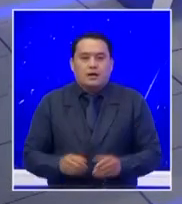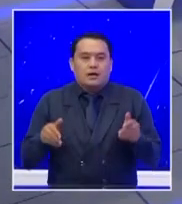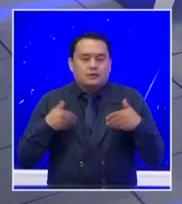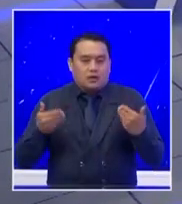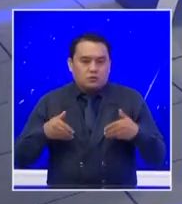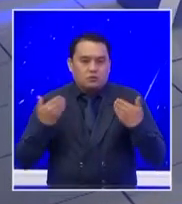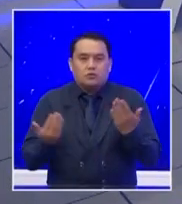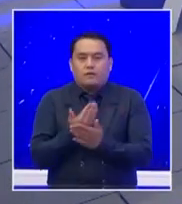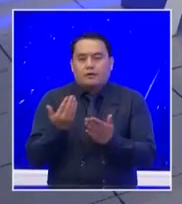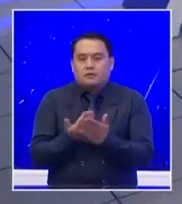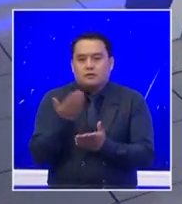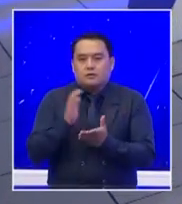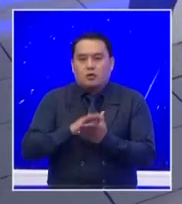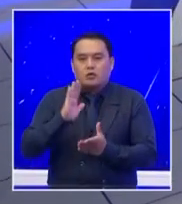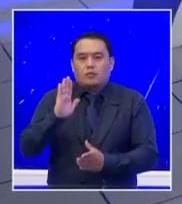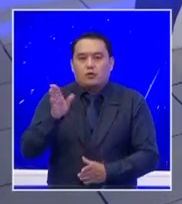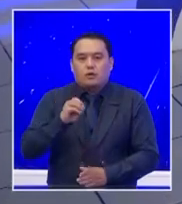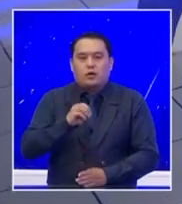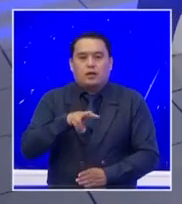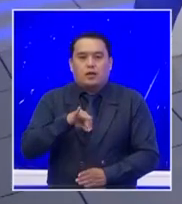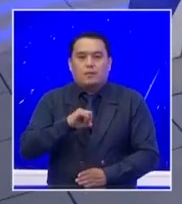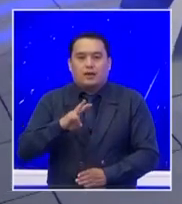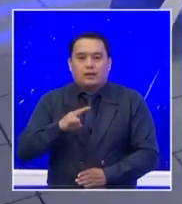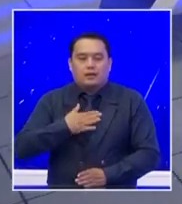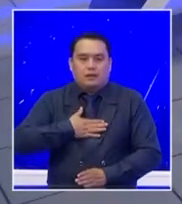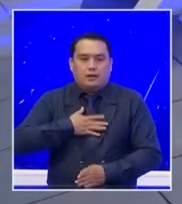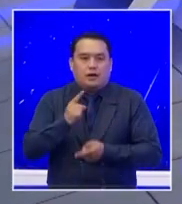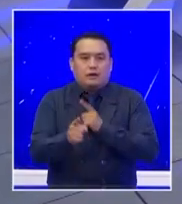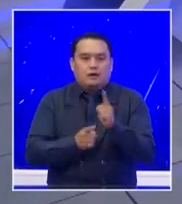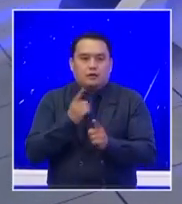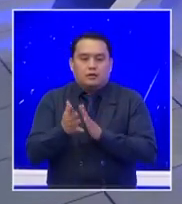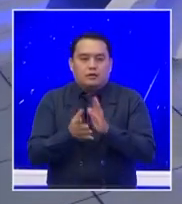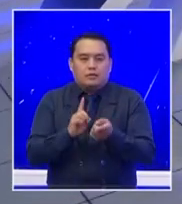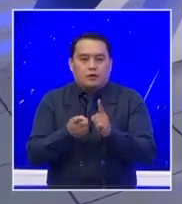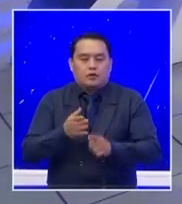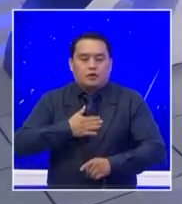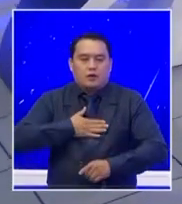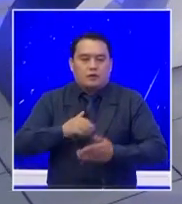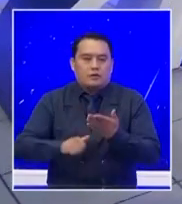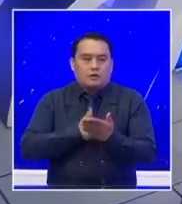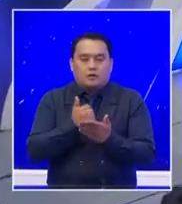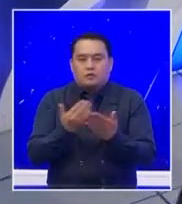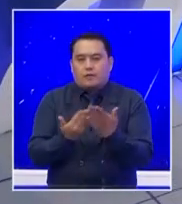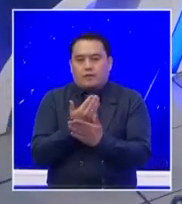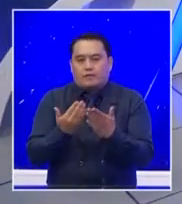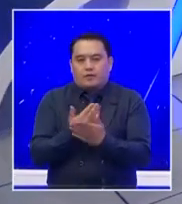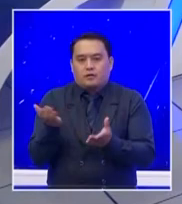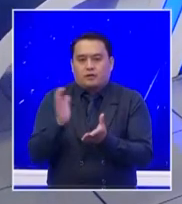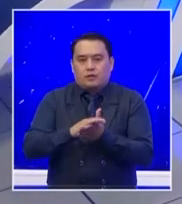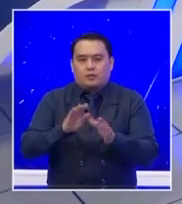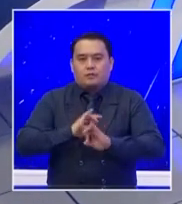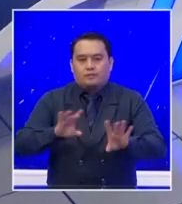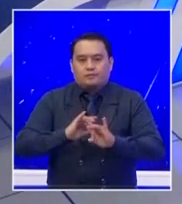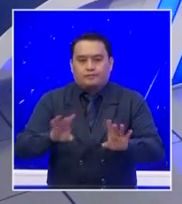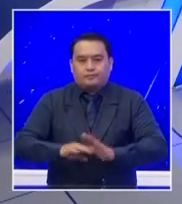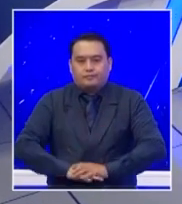Здравствуйте! Время новостей на телеканале ЖТСУ. В студии прямого эфира Еламан Раймбеков. И сурдоперевод обеспечивает мой коллега Марат Жумабеков. Сегодня в